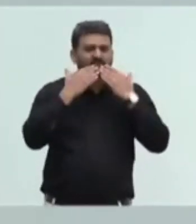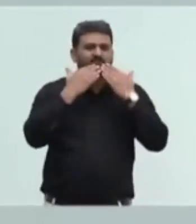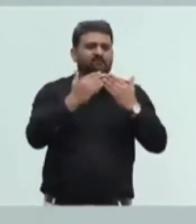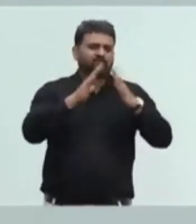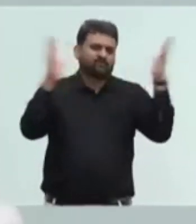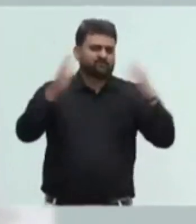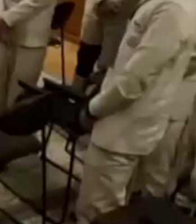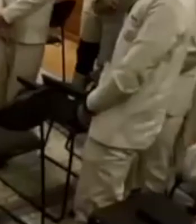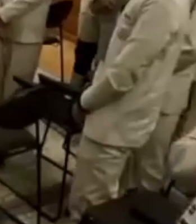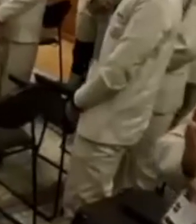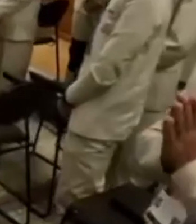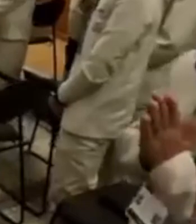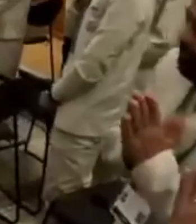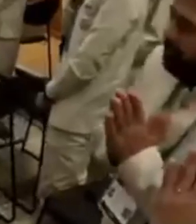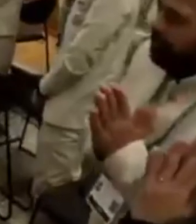है